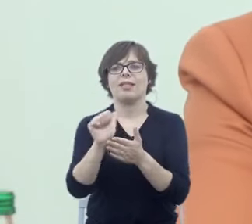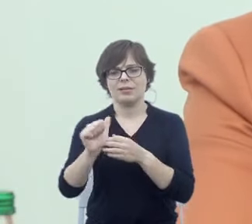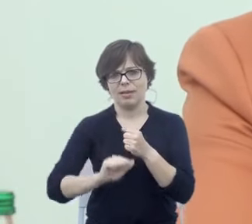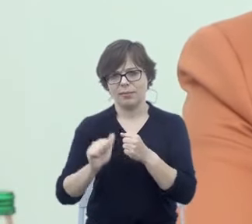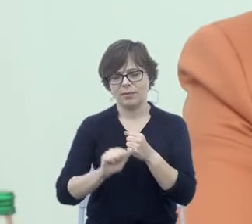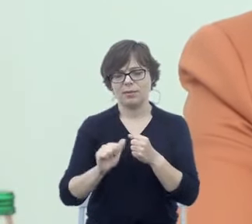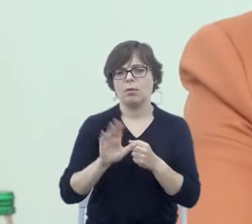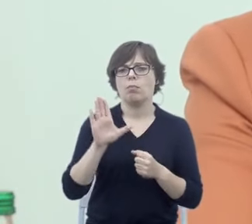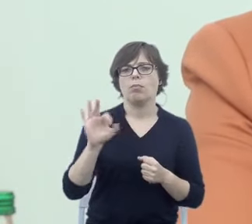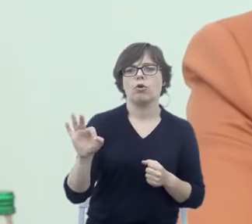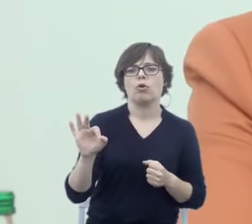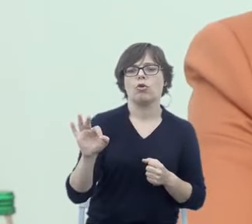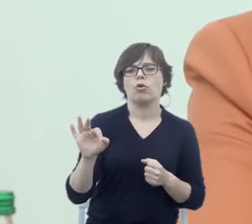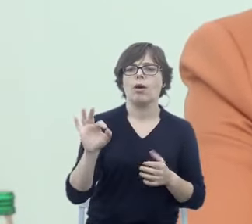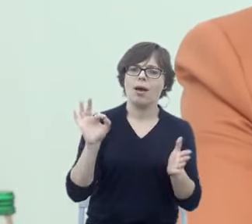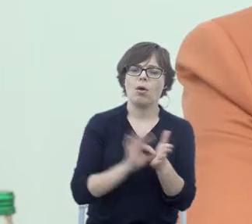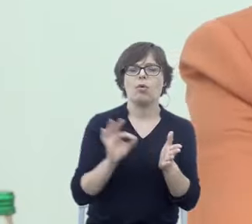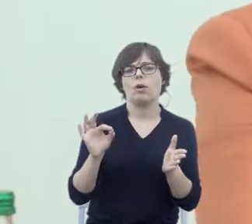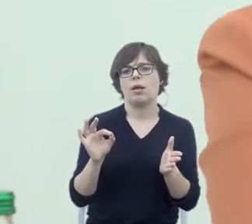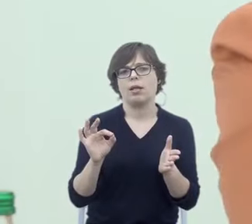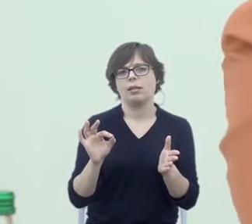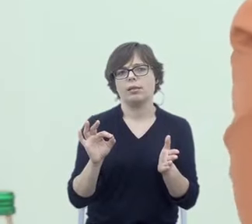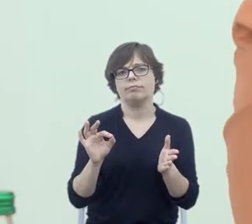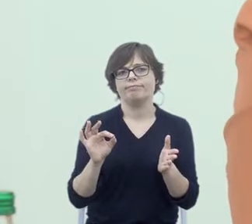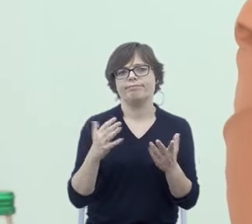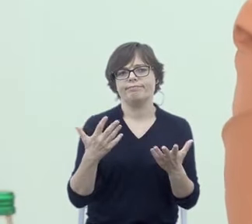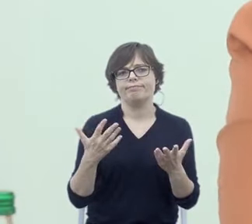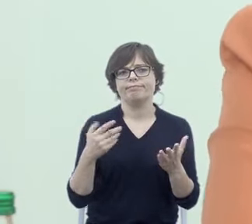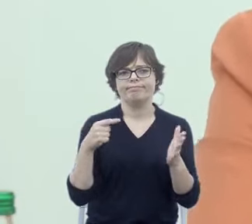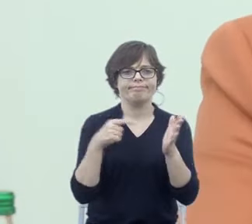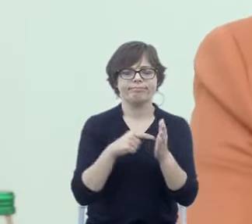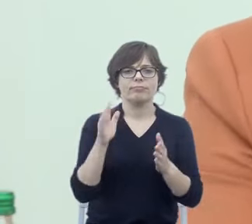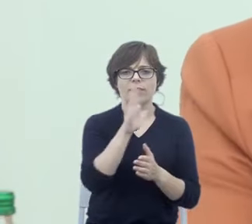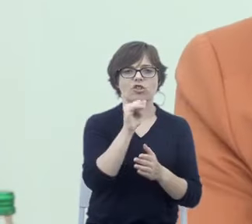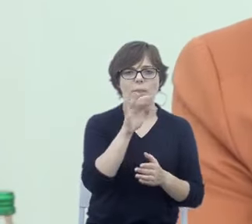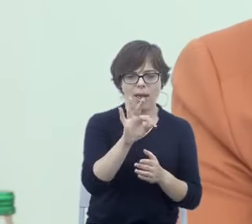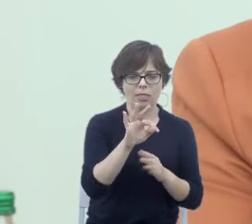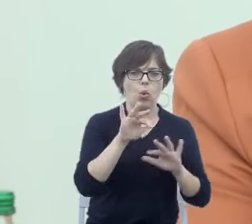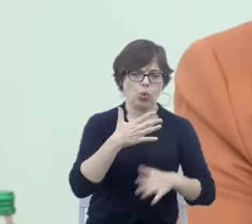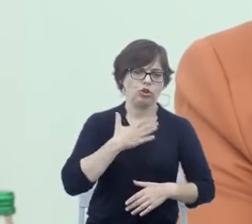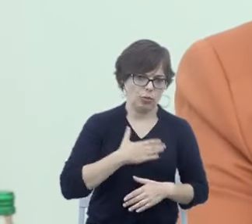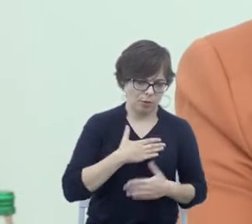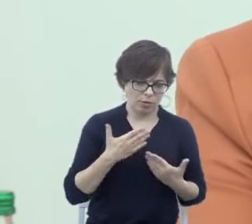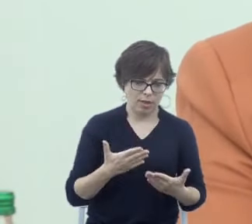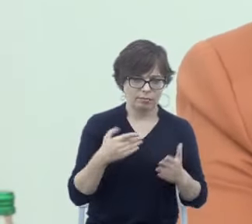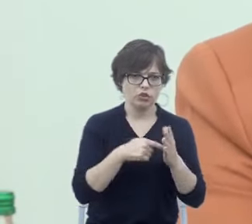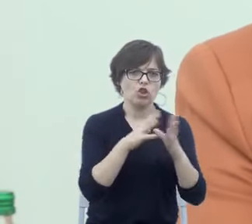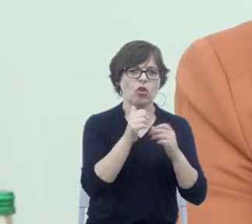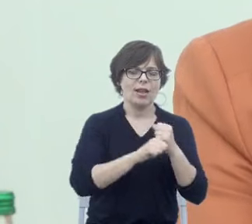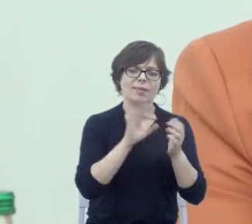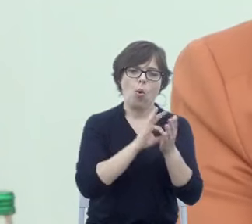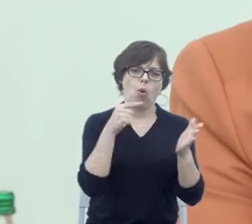ponieważ akurat wypada w szabat, czyli w sobotę, ten 10